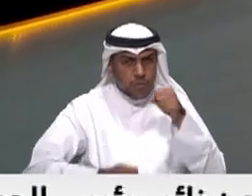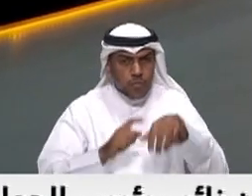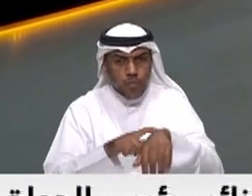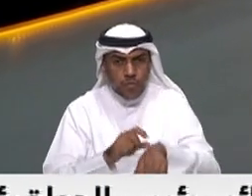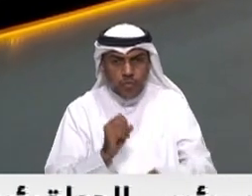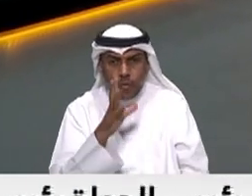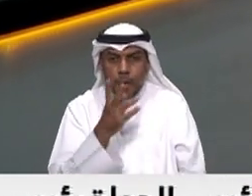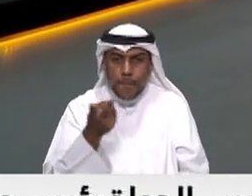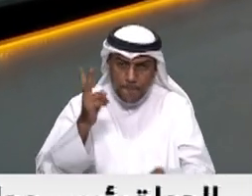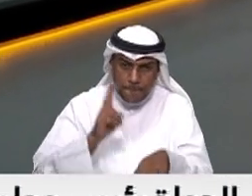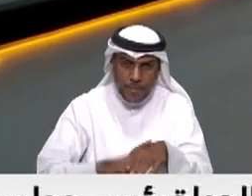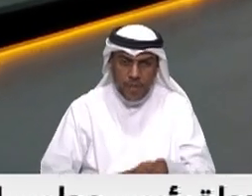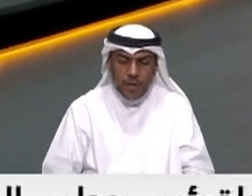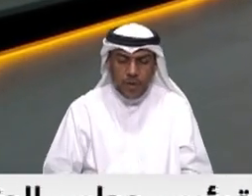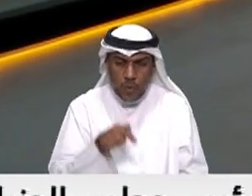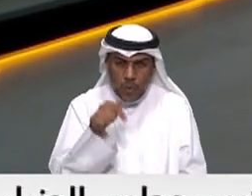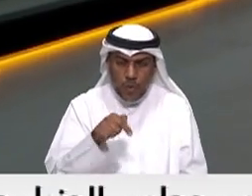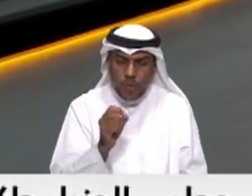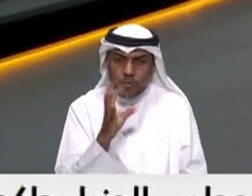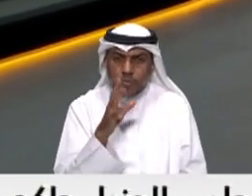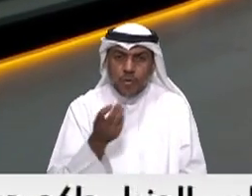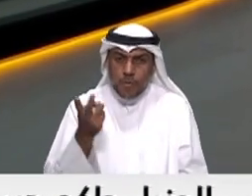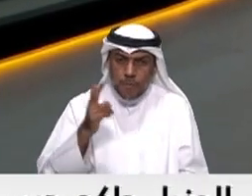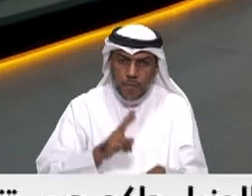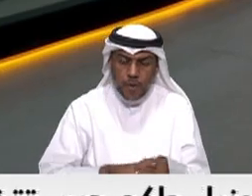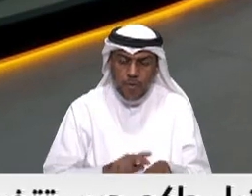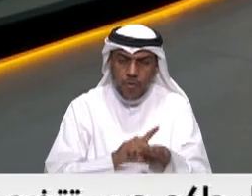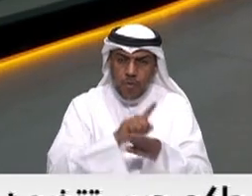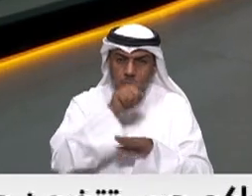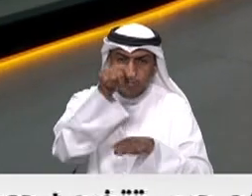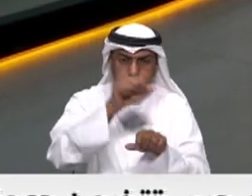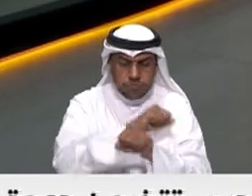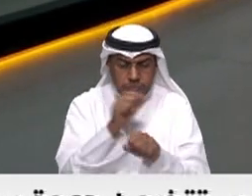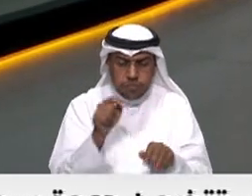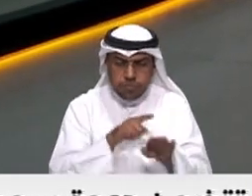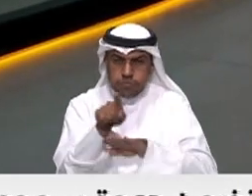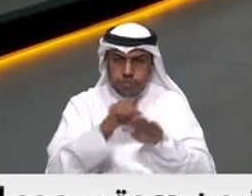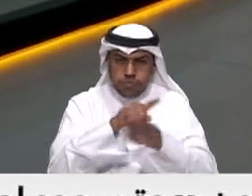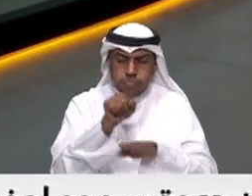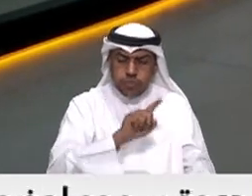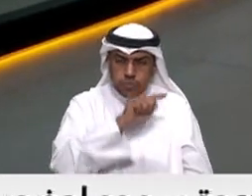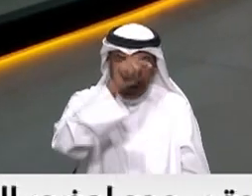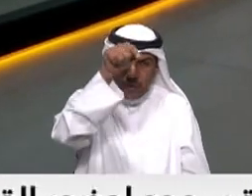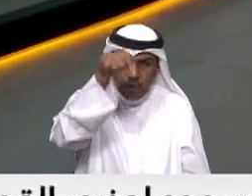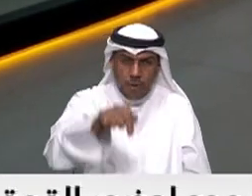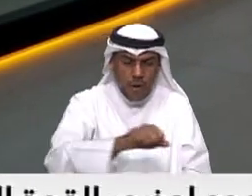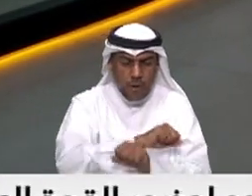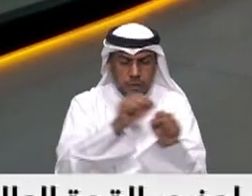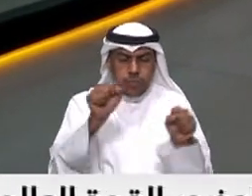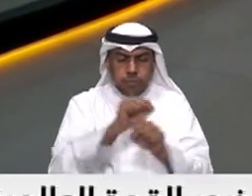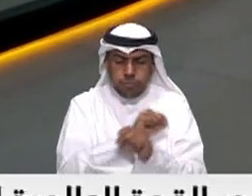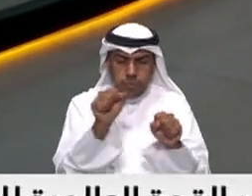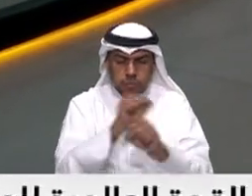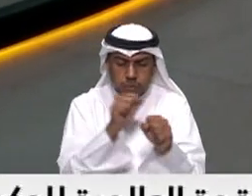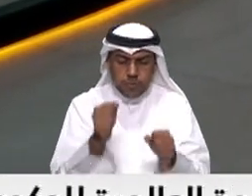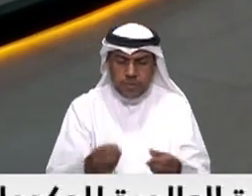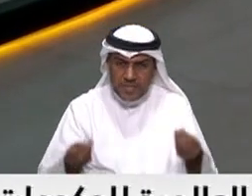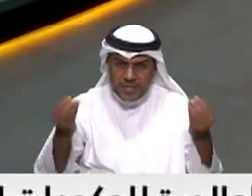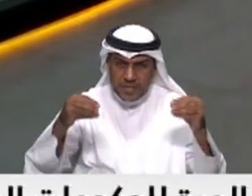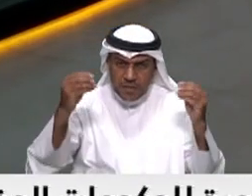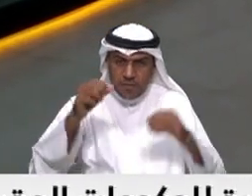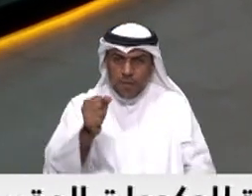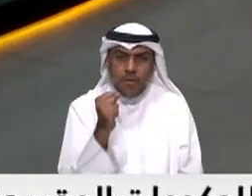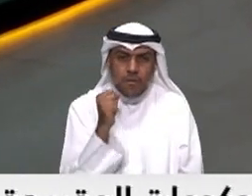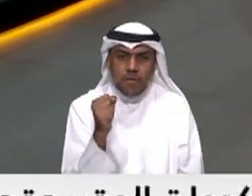لتتعرض لقذائف مدفعية مكثفة على هذه البلدة، وهناك